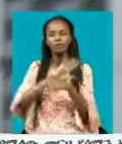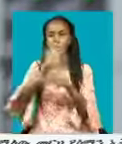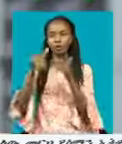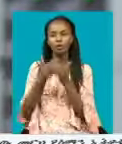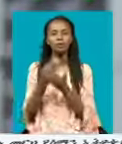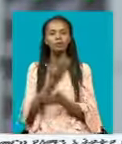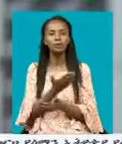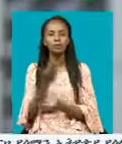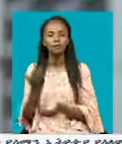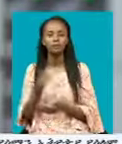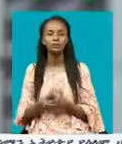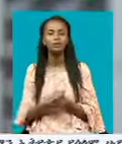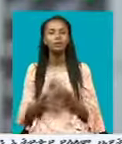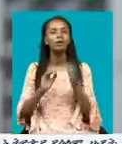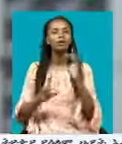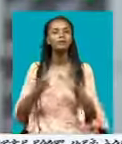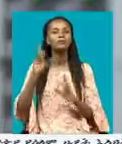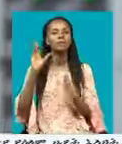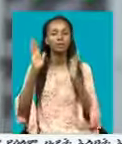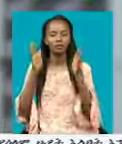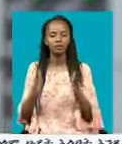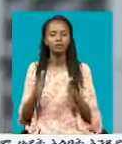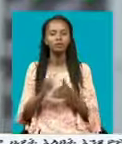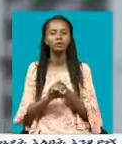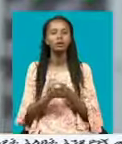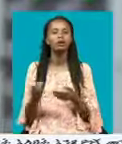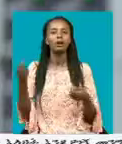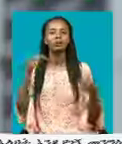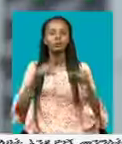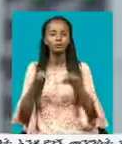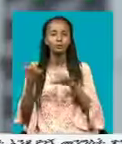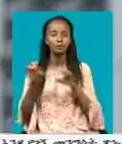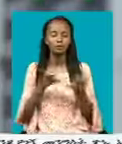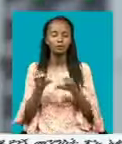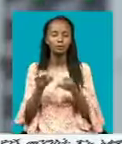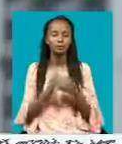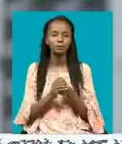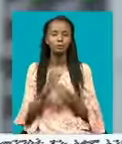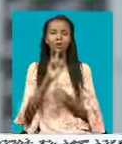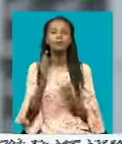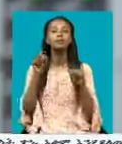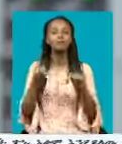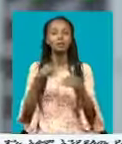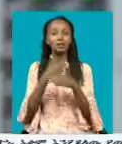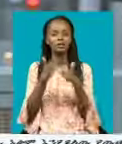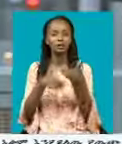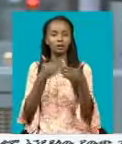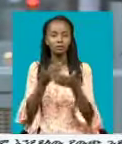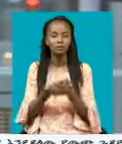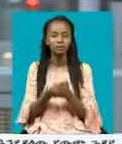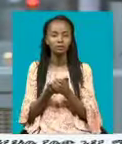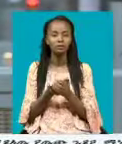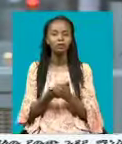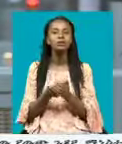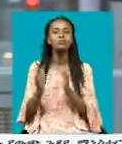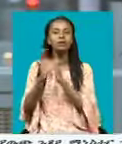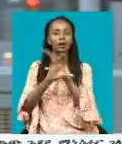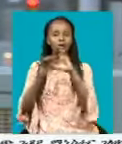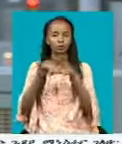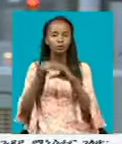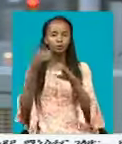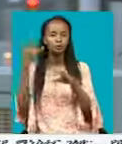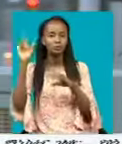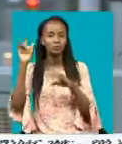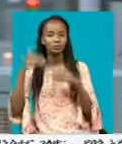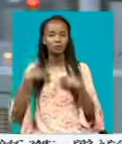ነገር ከፍተኛ ኮንትሪቢዩሽን እያደረጉ ነው እዚህ ደረጃ ላይ የደረሰው። በሀገር ውስጥም በውጭም